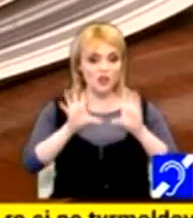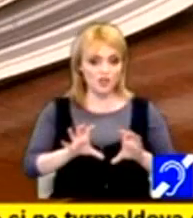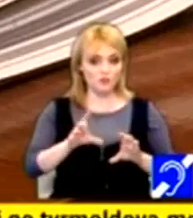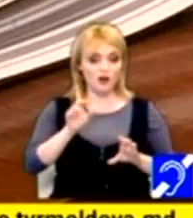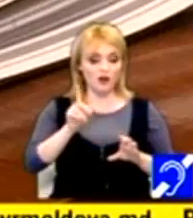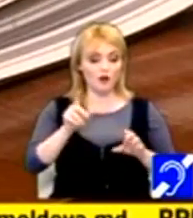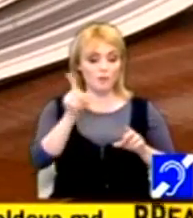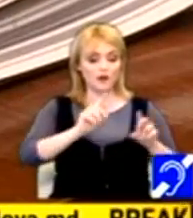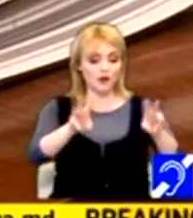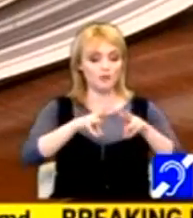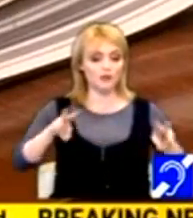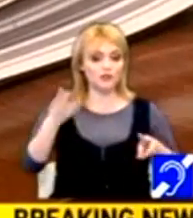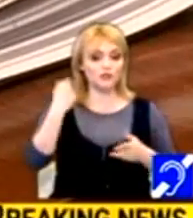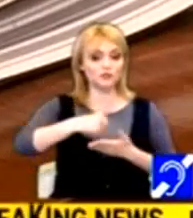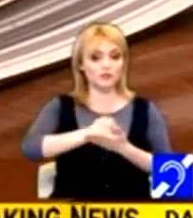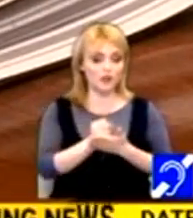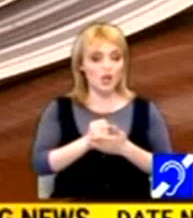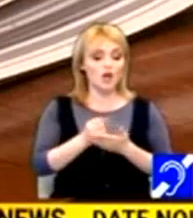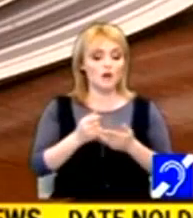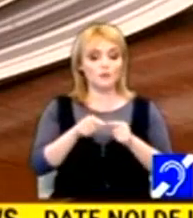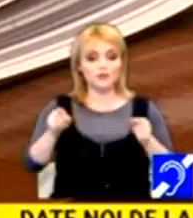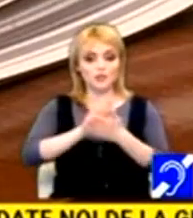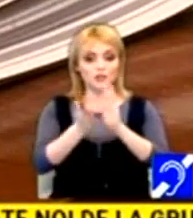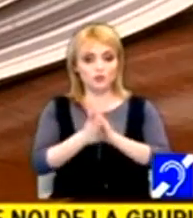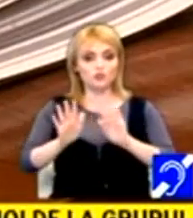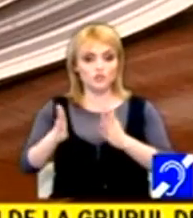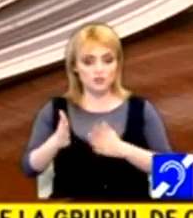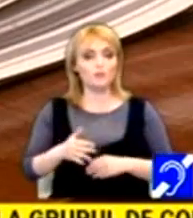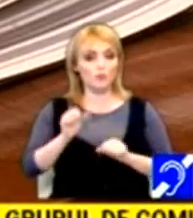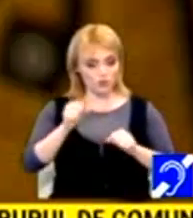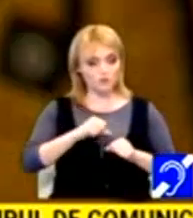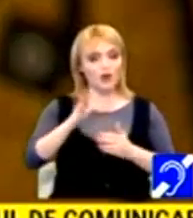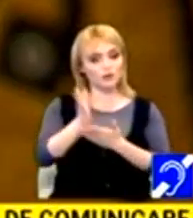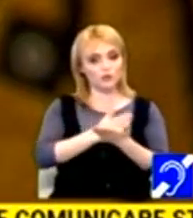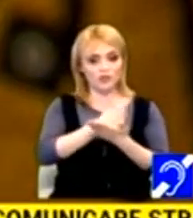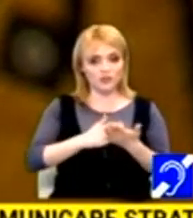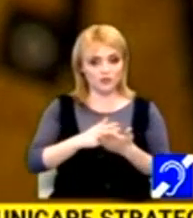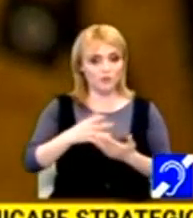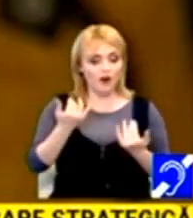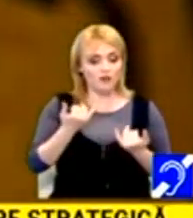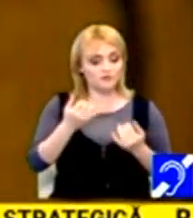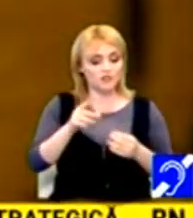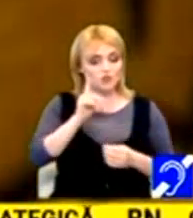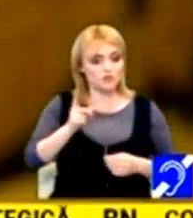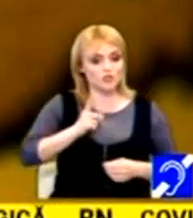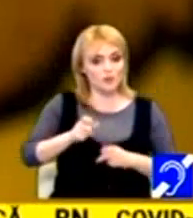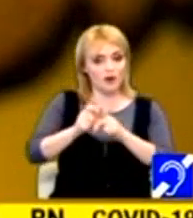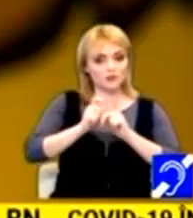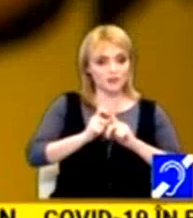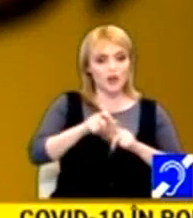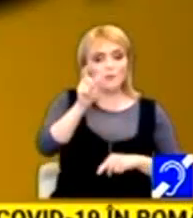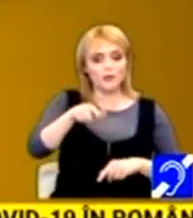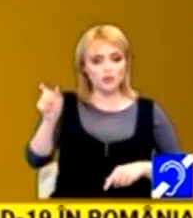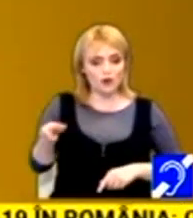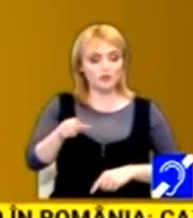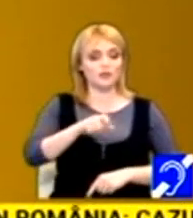Parlamentul a declarat starea de urgență poate fi considerată un caz de forță majoră, astfel încât agenții economici, dar și persoanele fizice